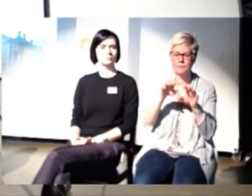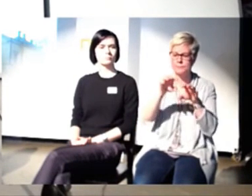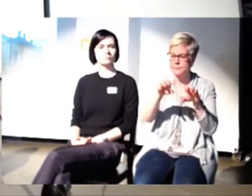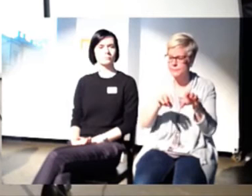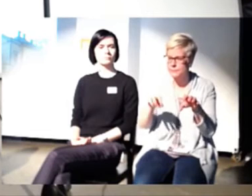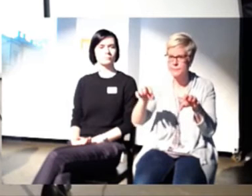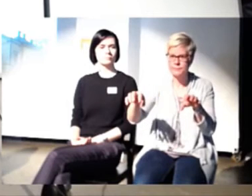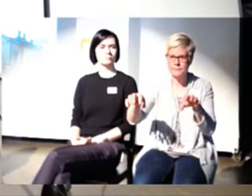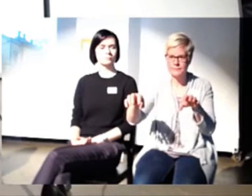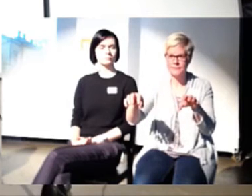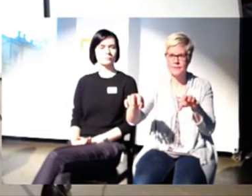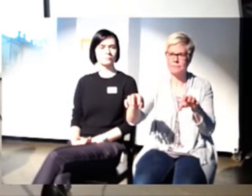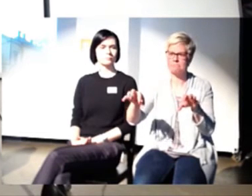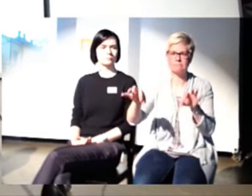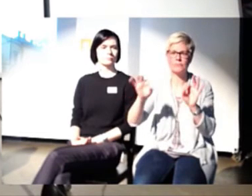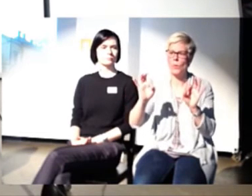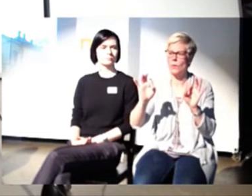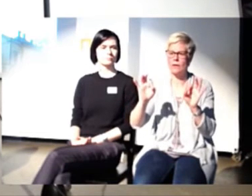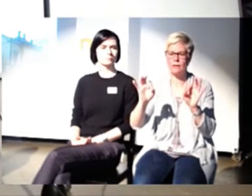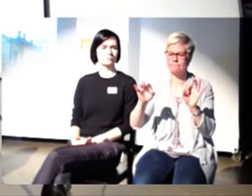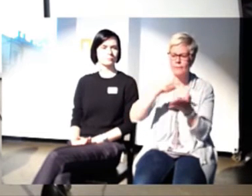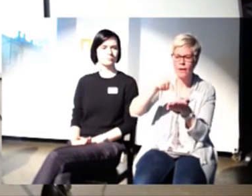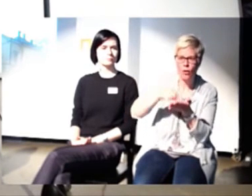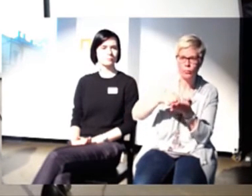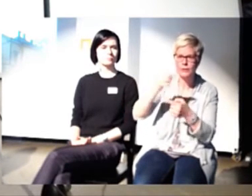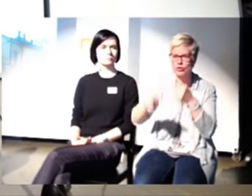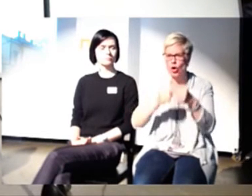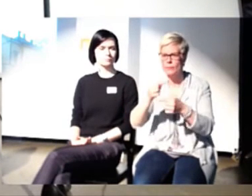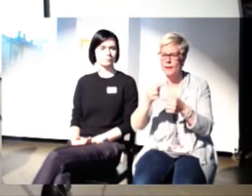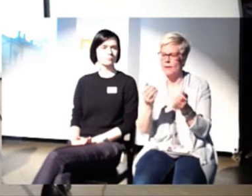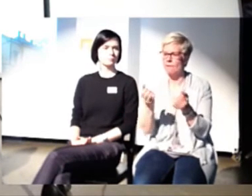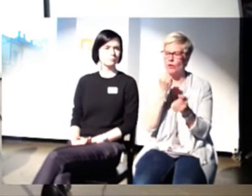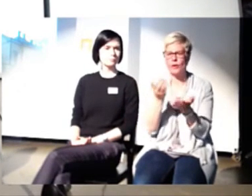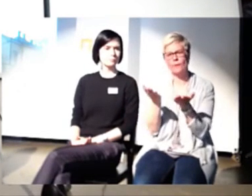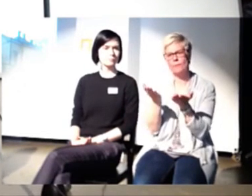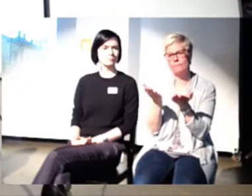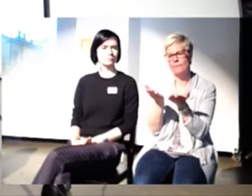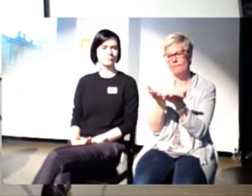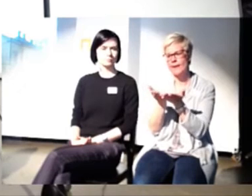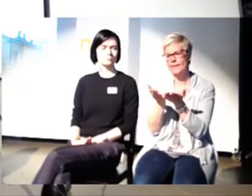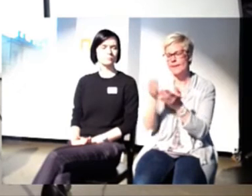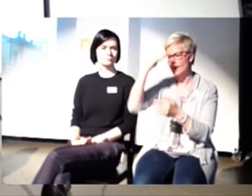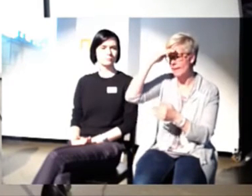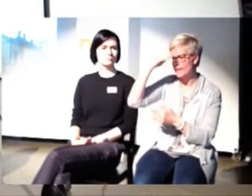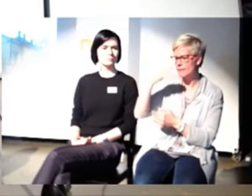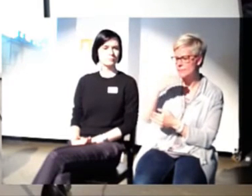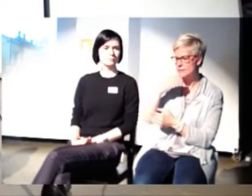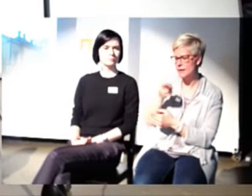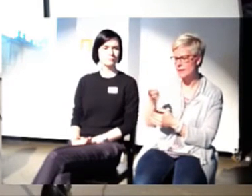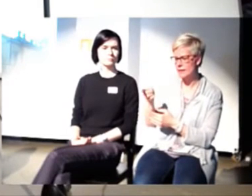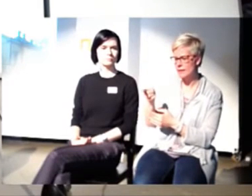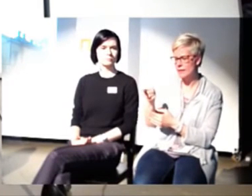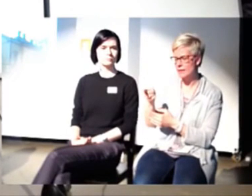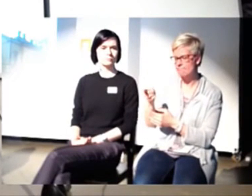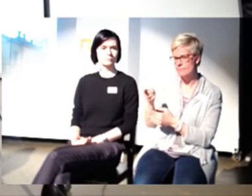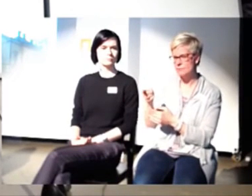eri kiintopisteitä ja miten kaupunki toimii, että voiko sitä verrata jotenkin ihmisenä ihmiseen, niin kuin ihmistä